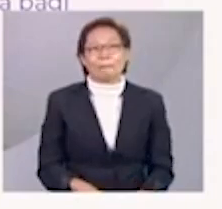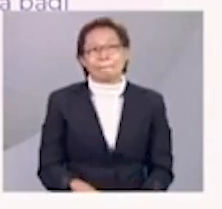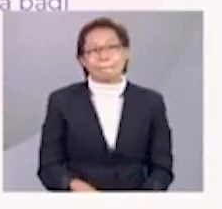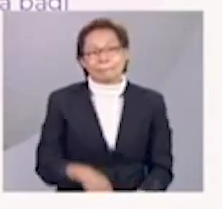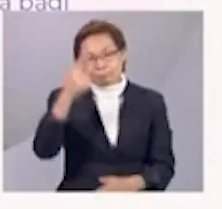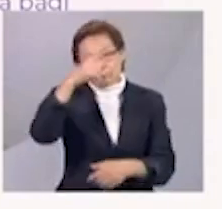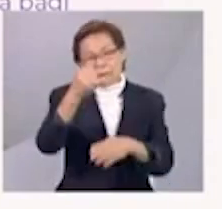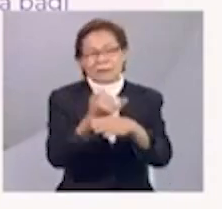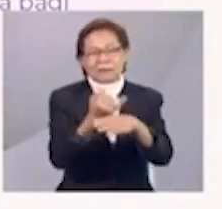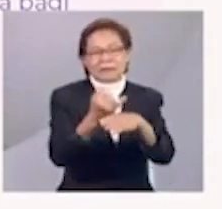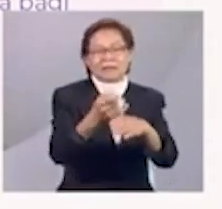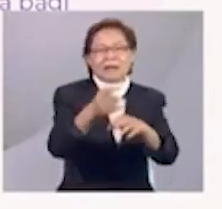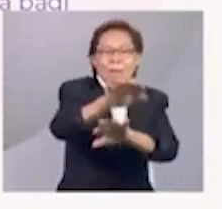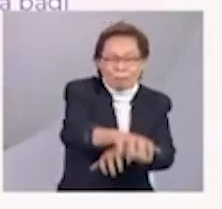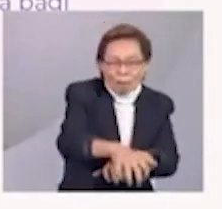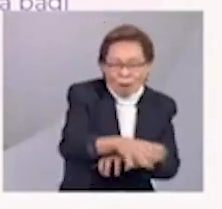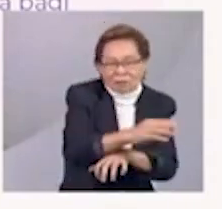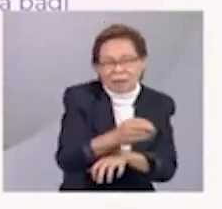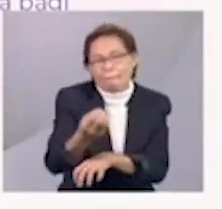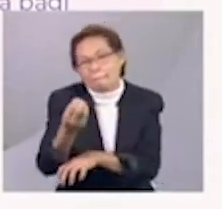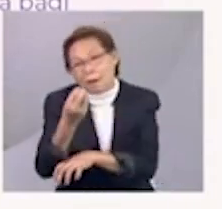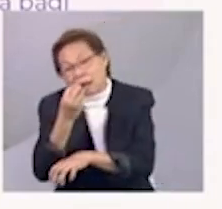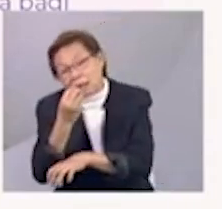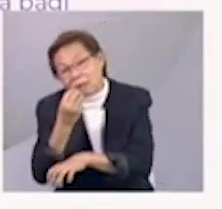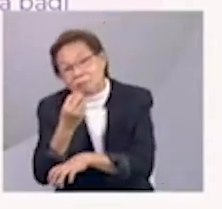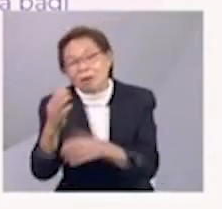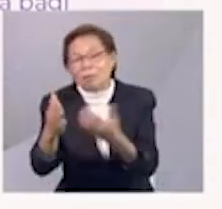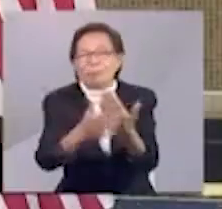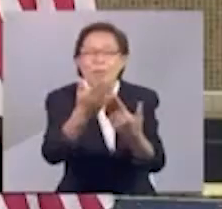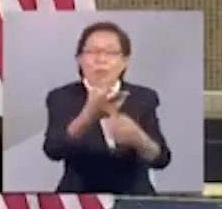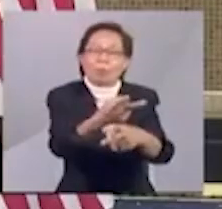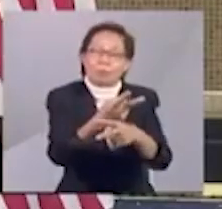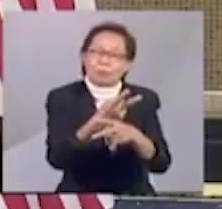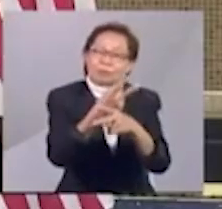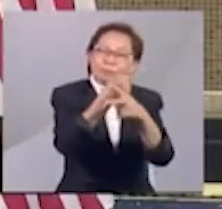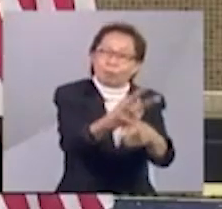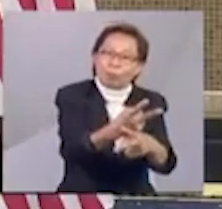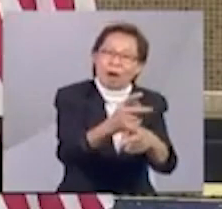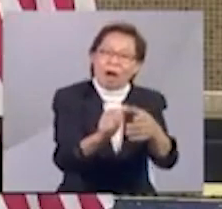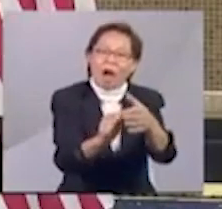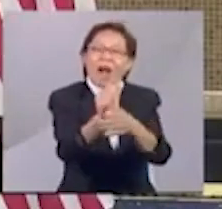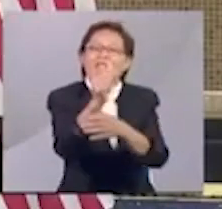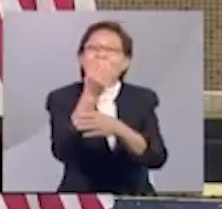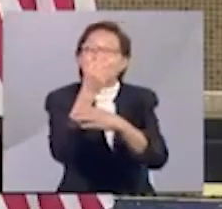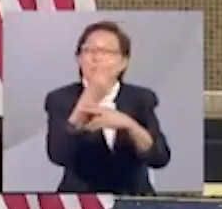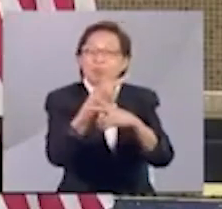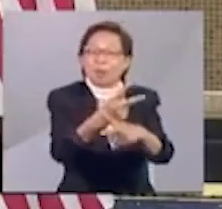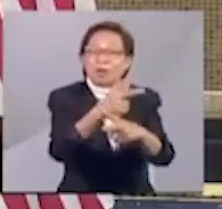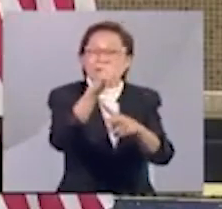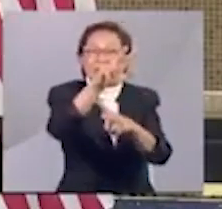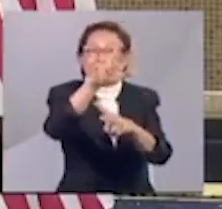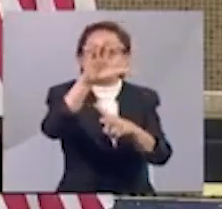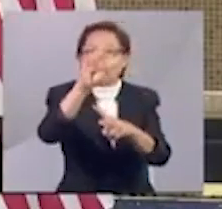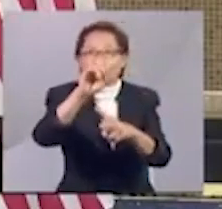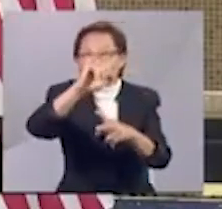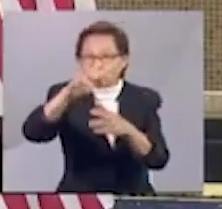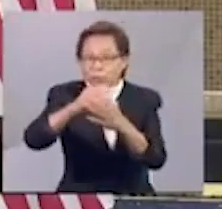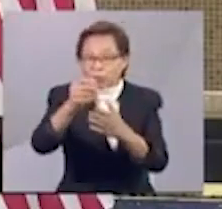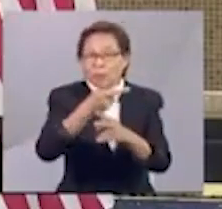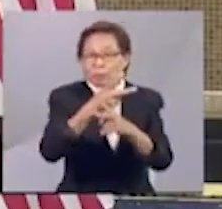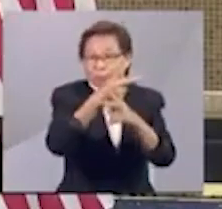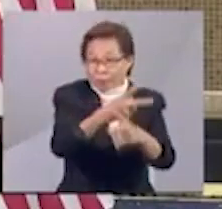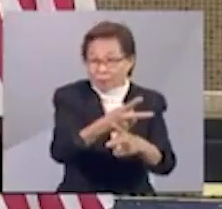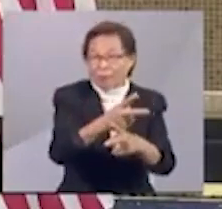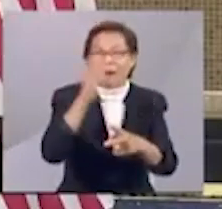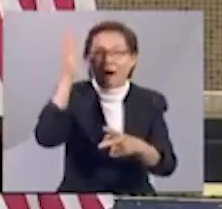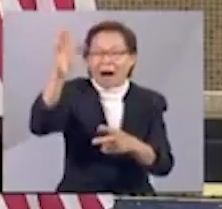hai bagi industri pertanian dan makanan kemudahan pinjaman dana agrofood sebanyak 350000000 Ringgit